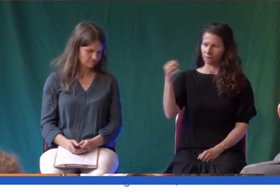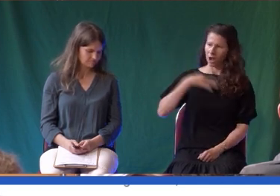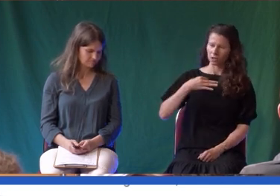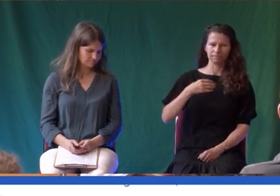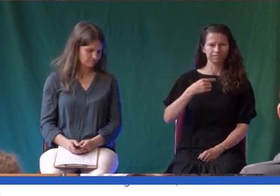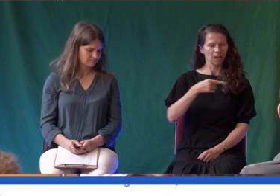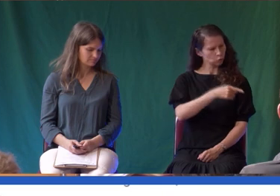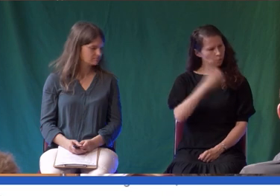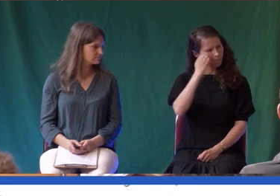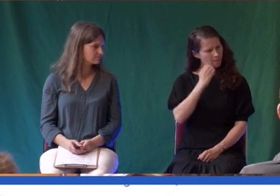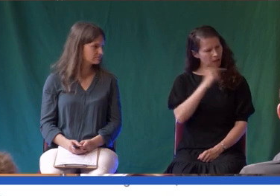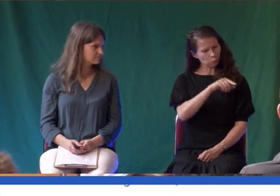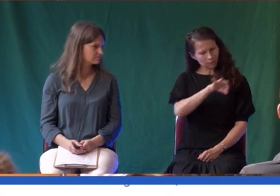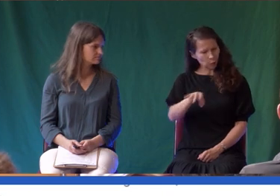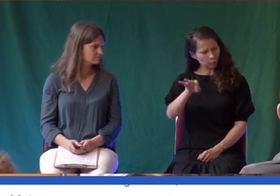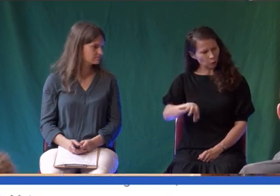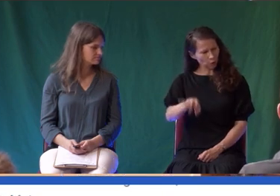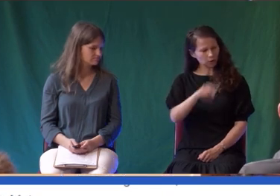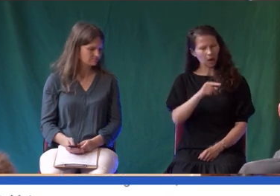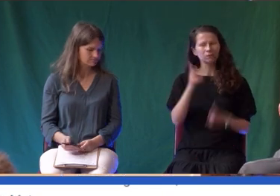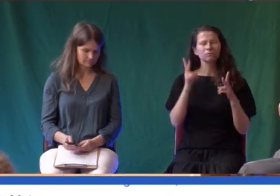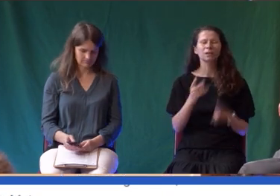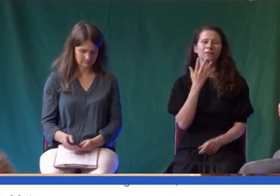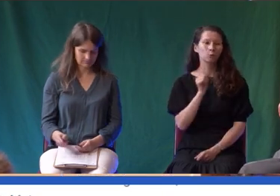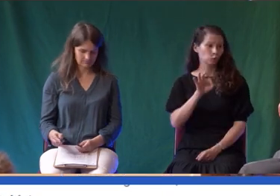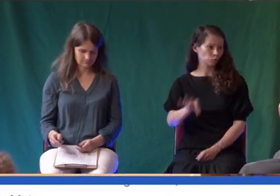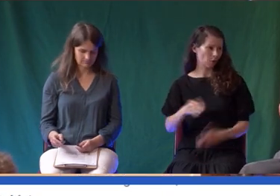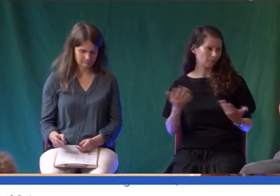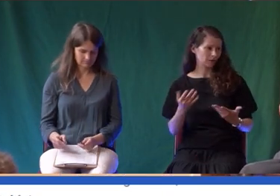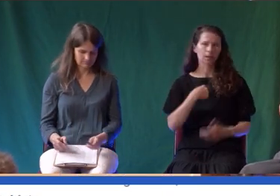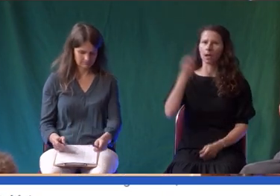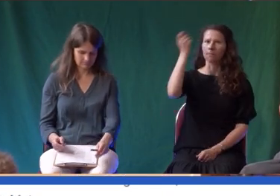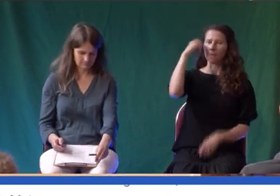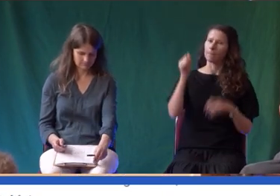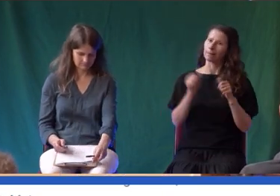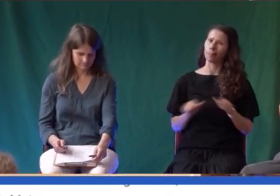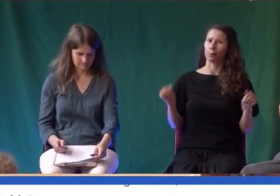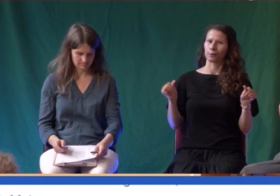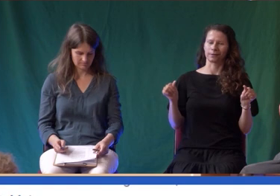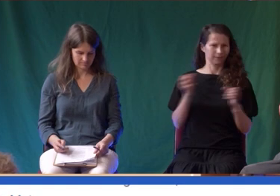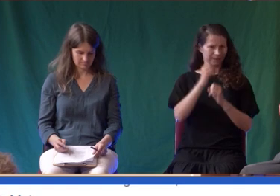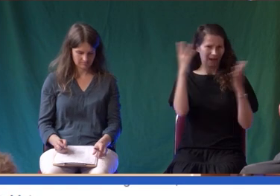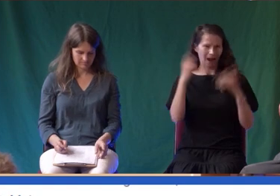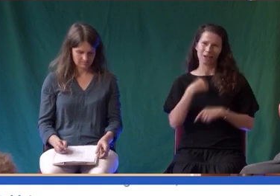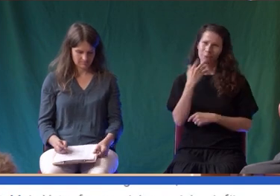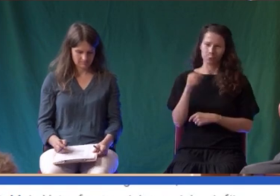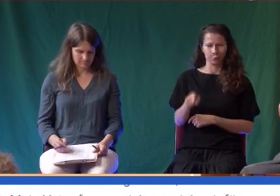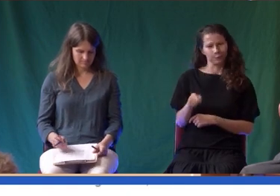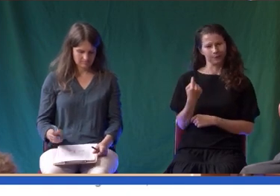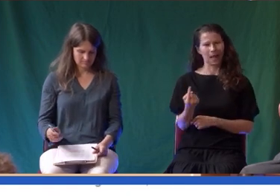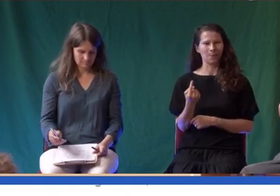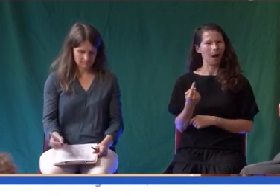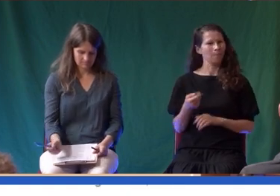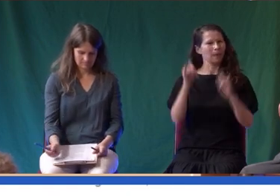für meine Tochter am sehnlichsten wünschen würde Glück kam mir dann natürlich in den Kopf ich will natürlich dass sie irgendwie glücklich ist